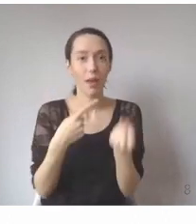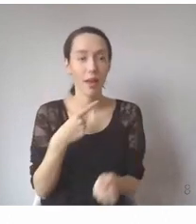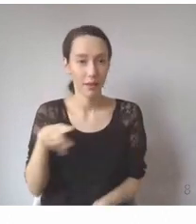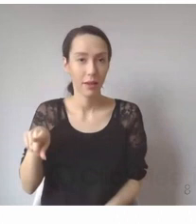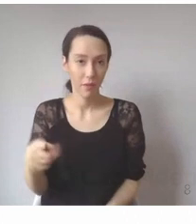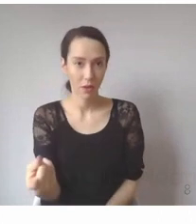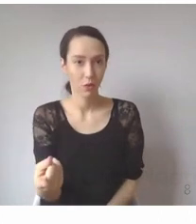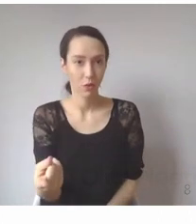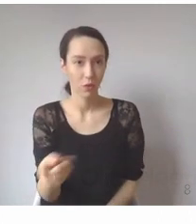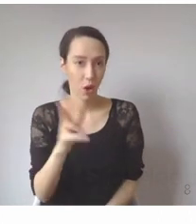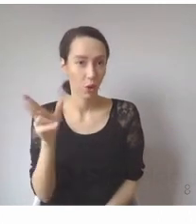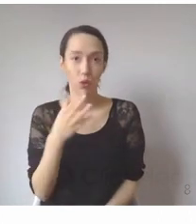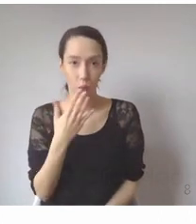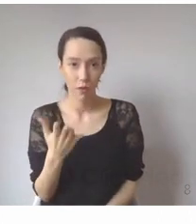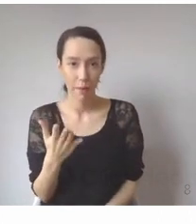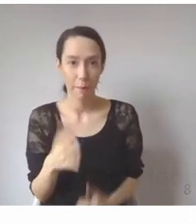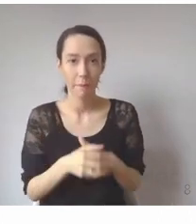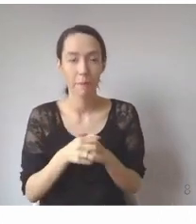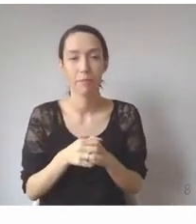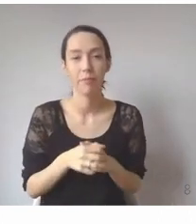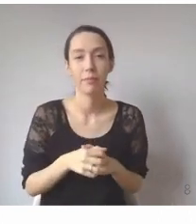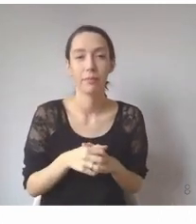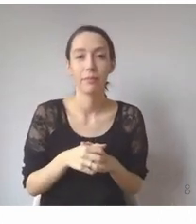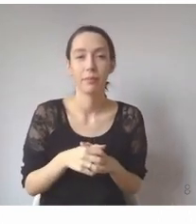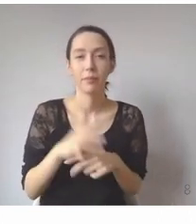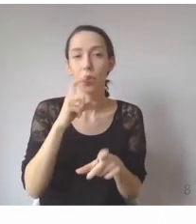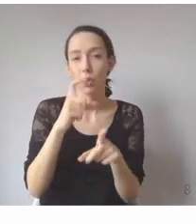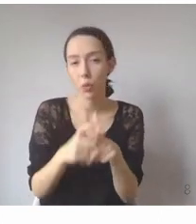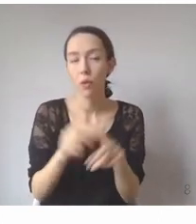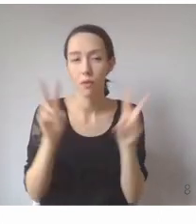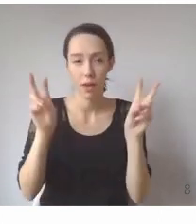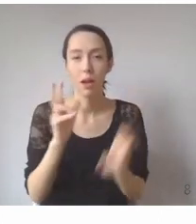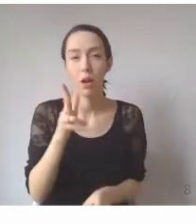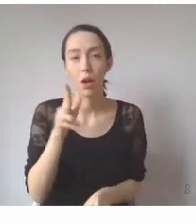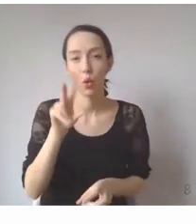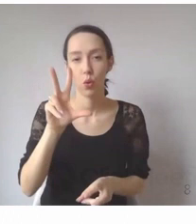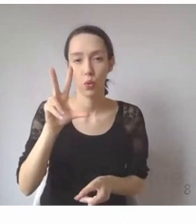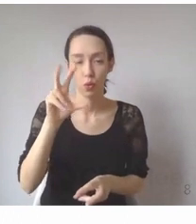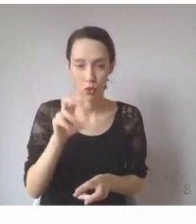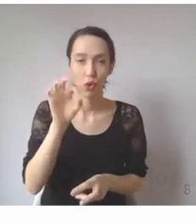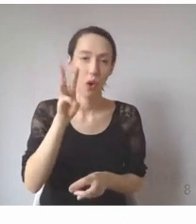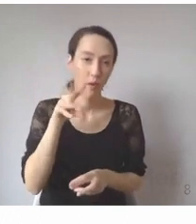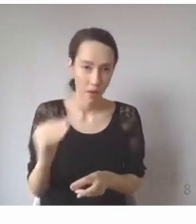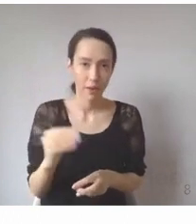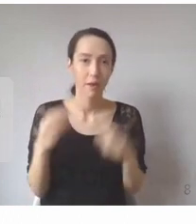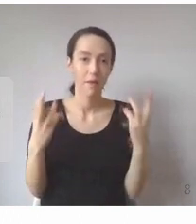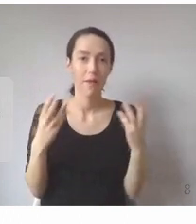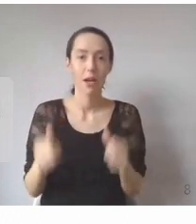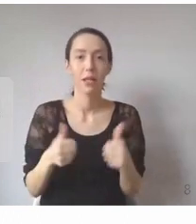potencjalny partner biznesowy nie będą mogli po prostu Was znaleźć. I już tutaj powiem, o co